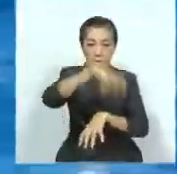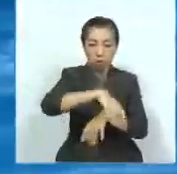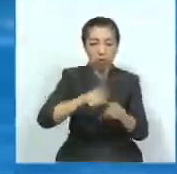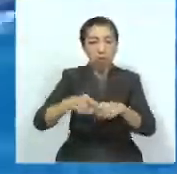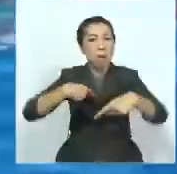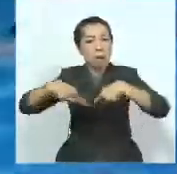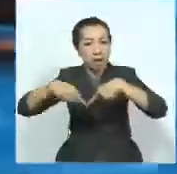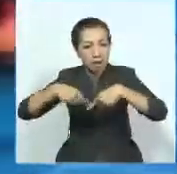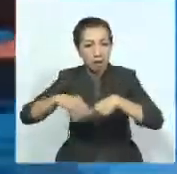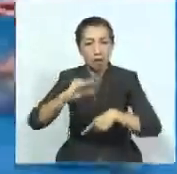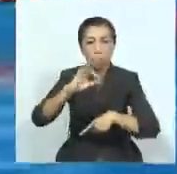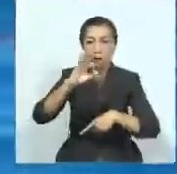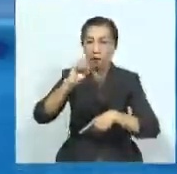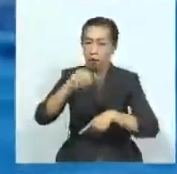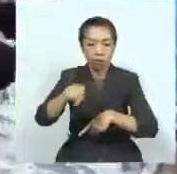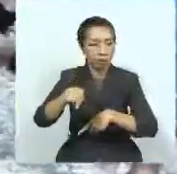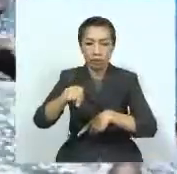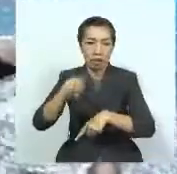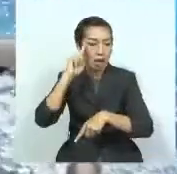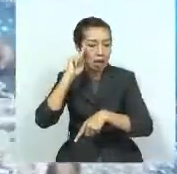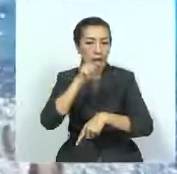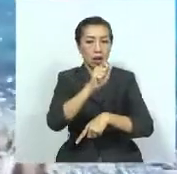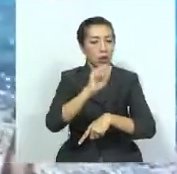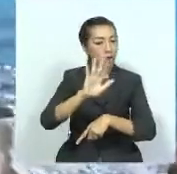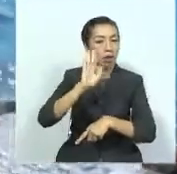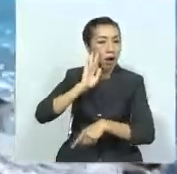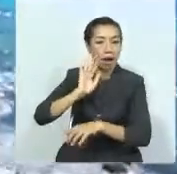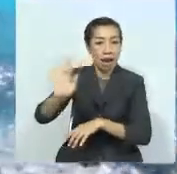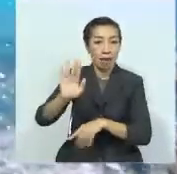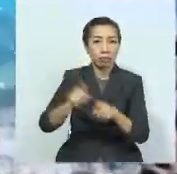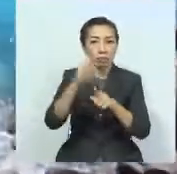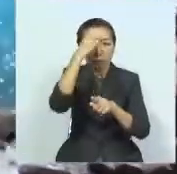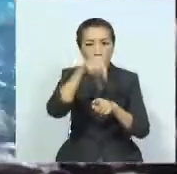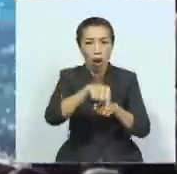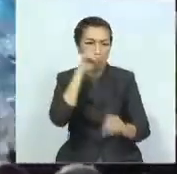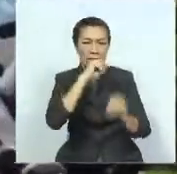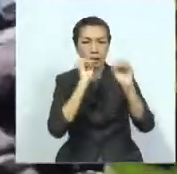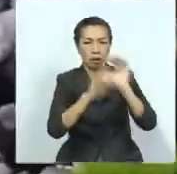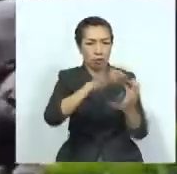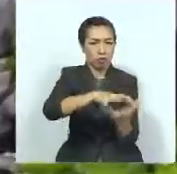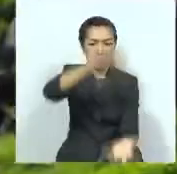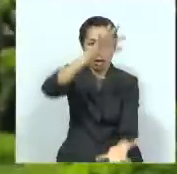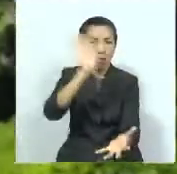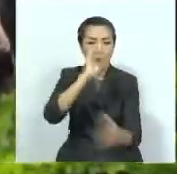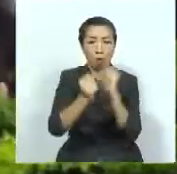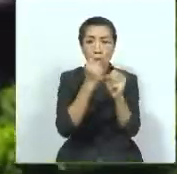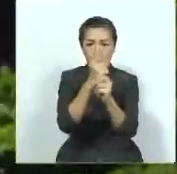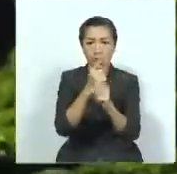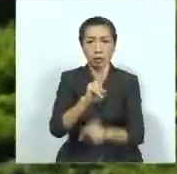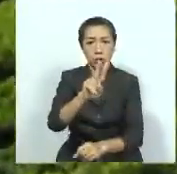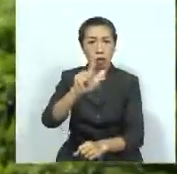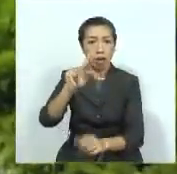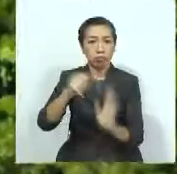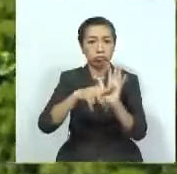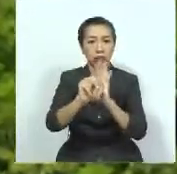ใช้ครั้งเดียวทิ้งเข้าในพื้นที่อุทยานแห่งชาตินะคะที่ก่อให้เกิดปริมาณขยะพลาสติกและโฟมมากกว่าปีละ2ล้